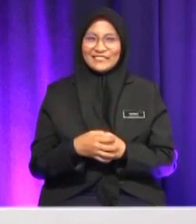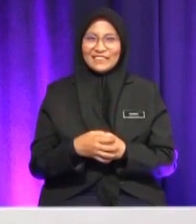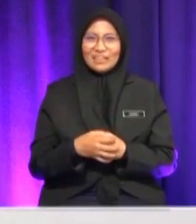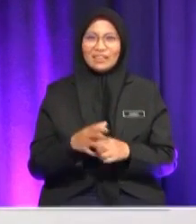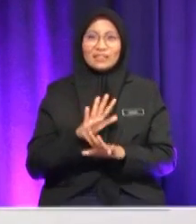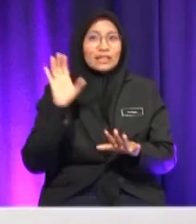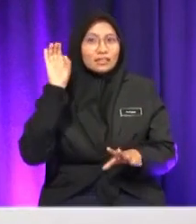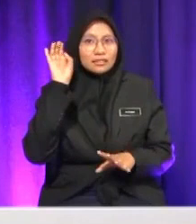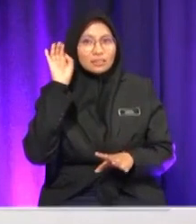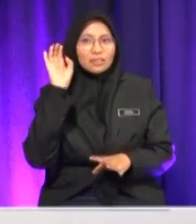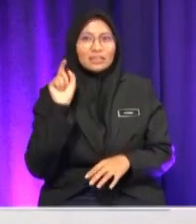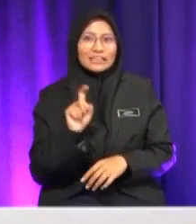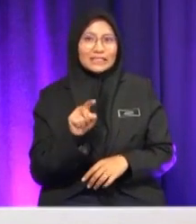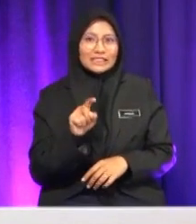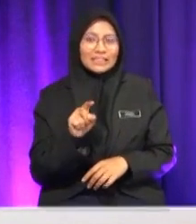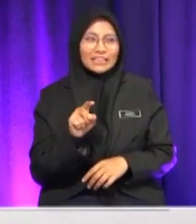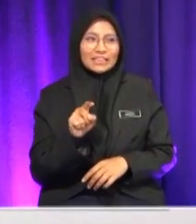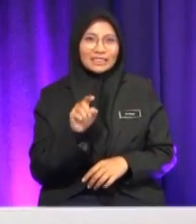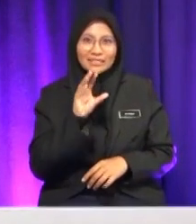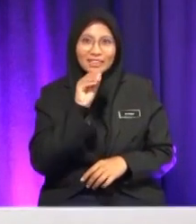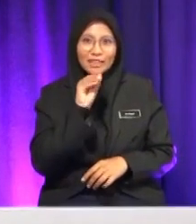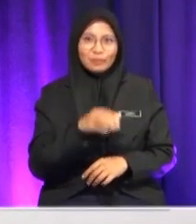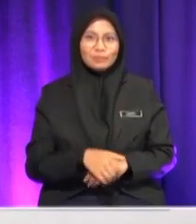Tak dengarlah Shubanu.